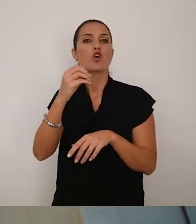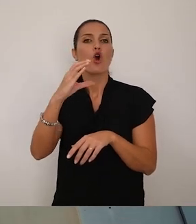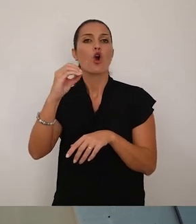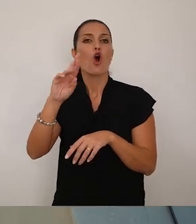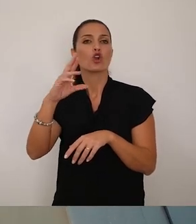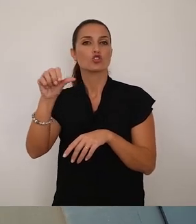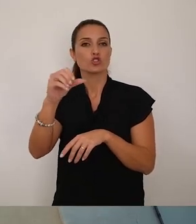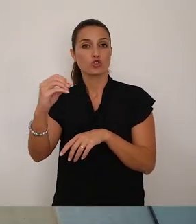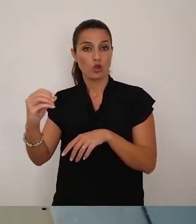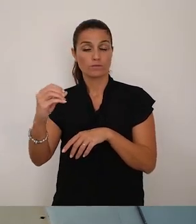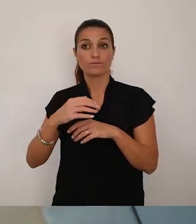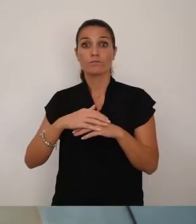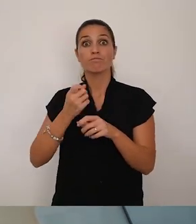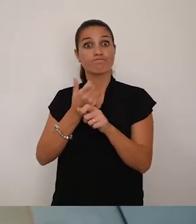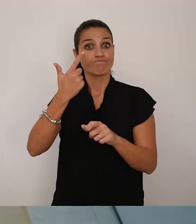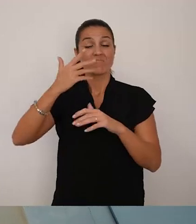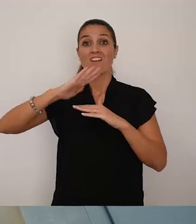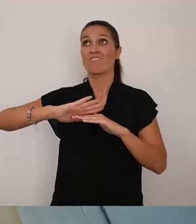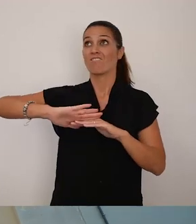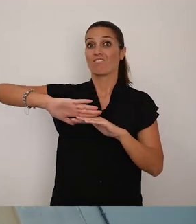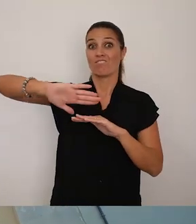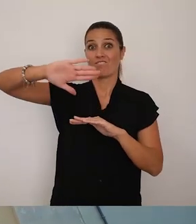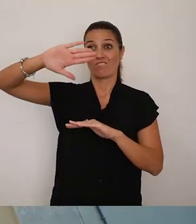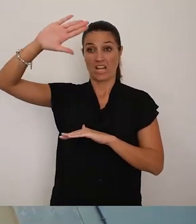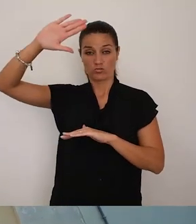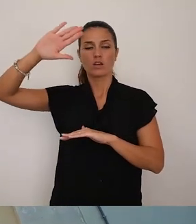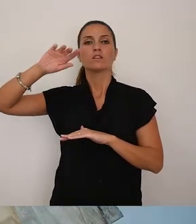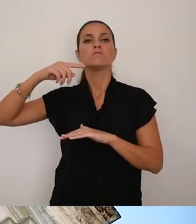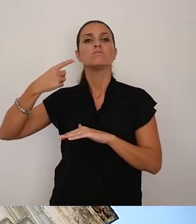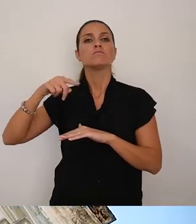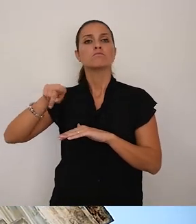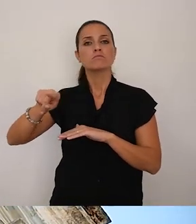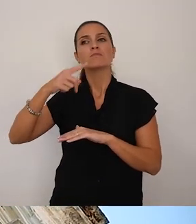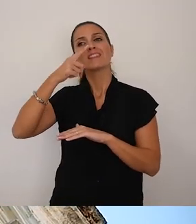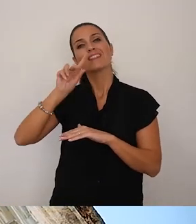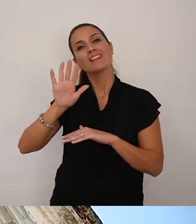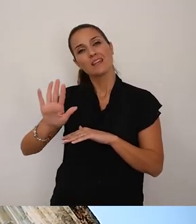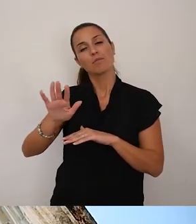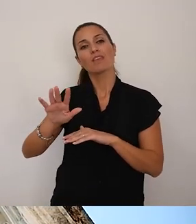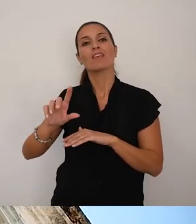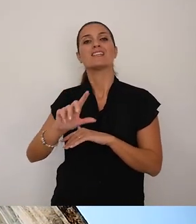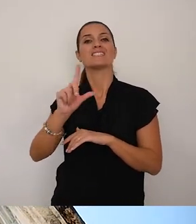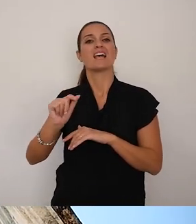Importante è la facciata settecentesca dell'edificio, recante le tipiche decorazioni rocaille.